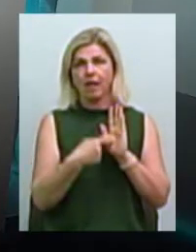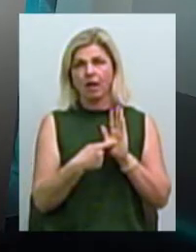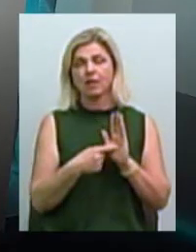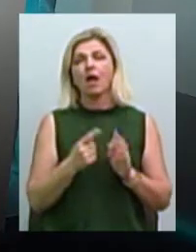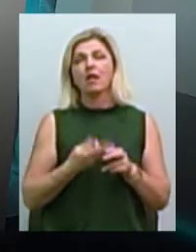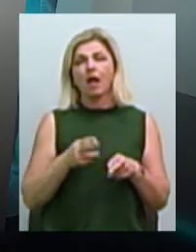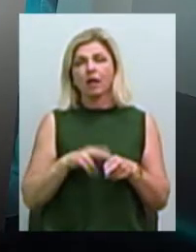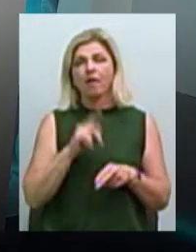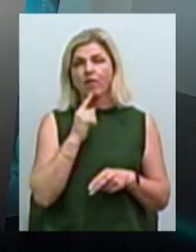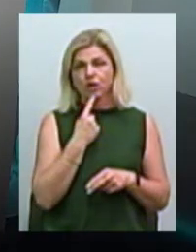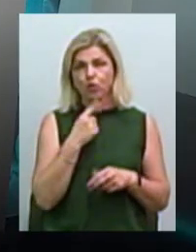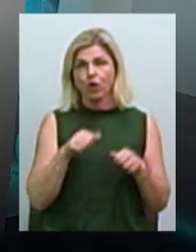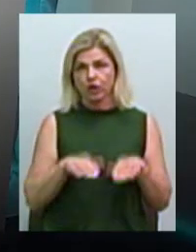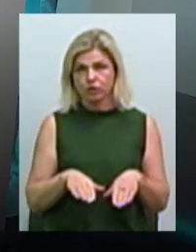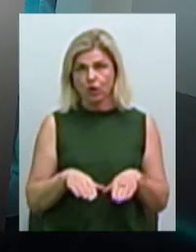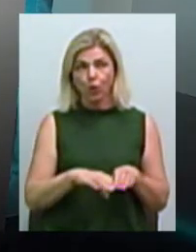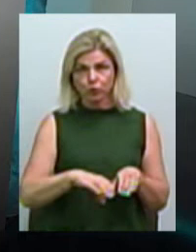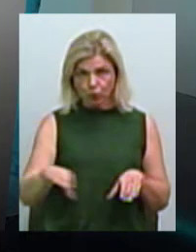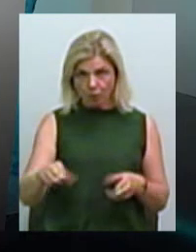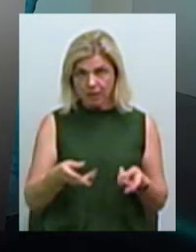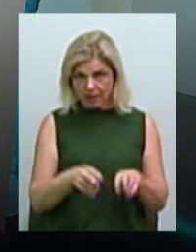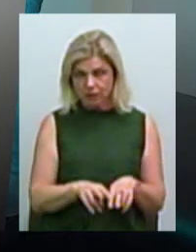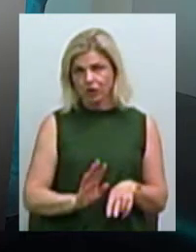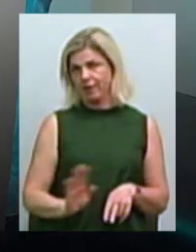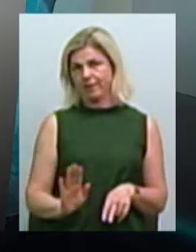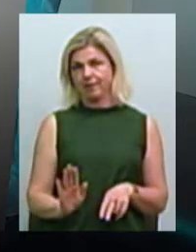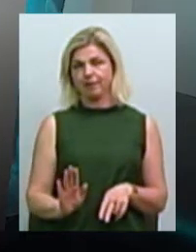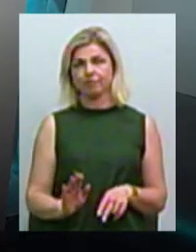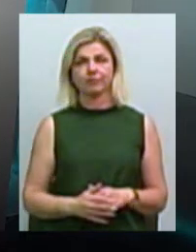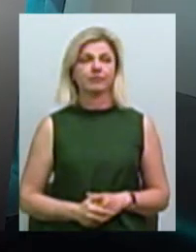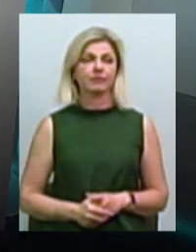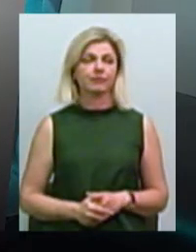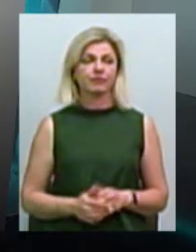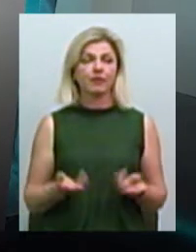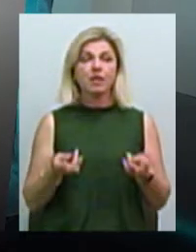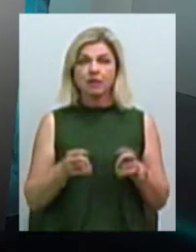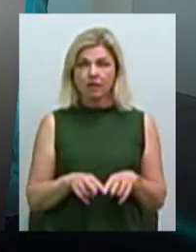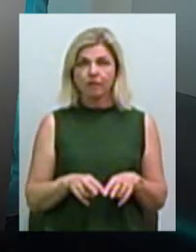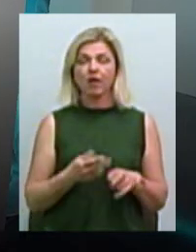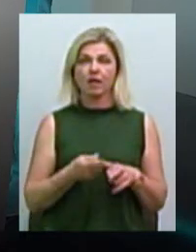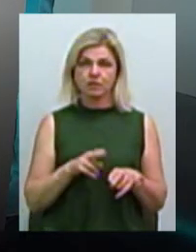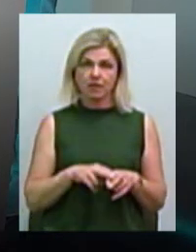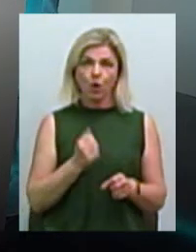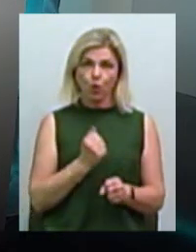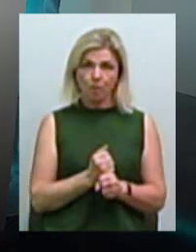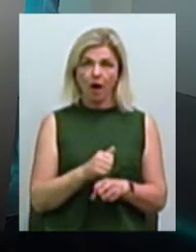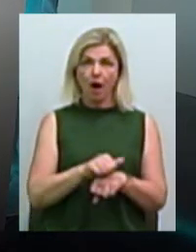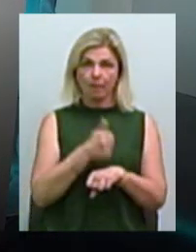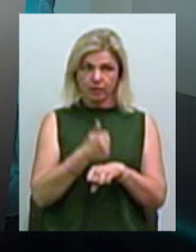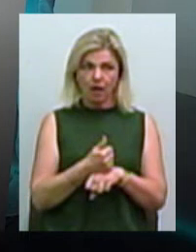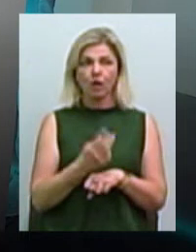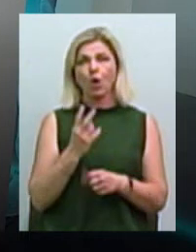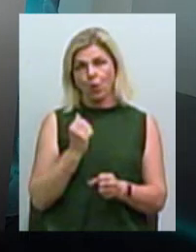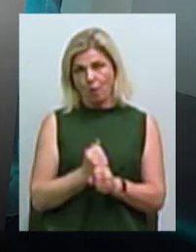важко вирішувати. Ви їх там так і залишили? Ні, звичайно, ні. Ми так не залишаємо. Якщо вже робити, це реконструкція. Якщо робити капітально, то робити